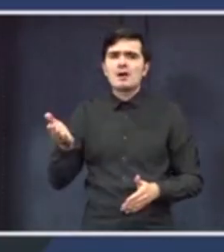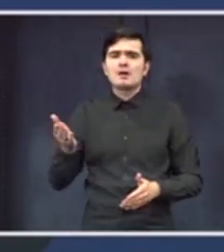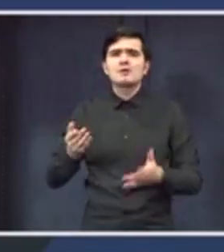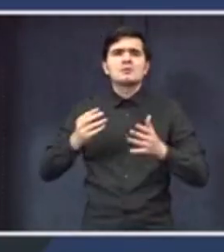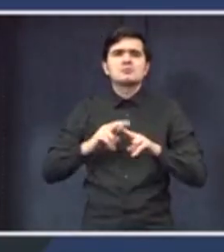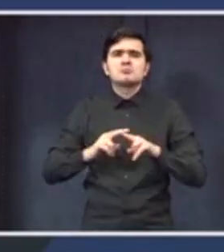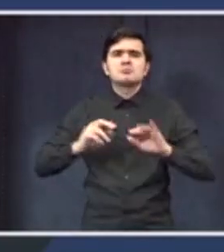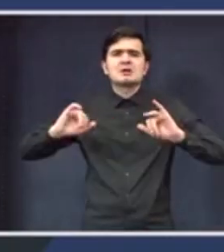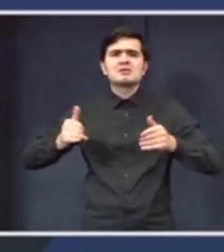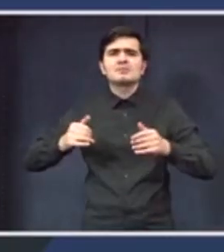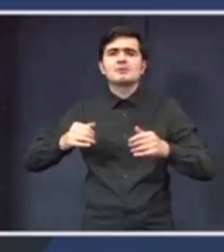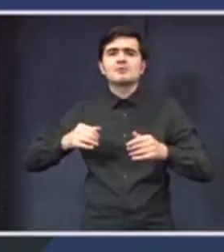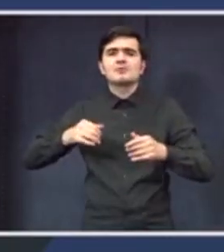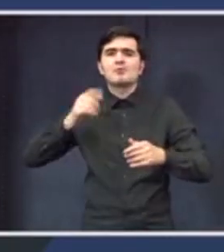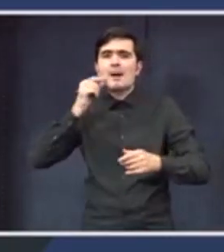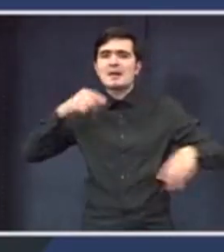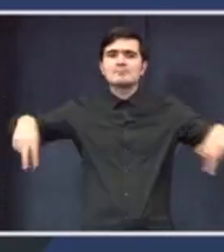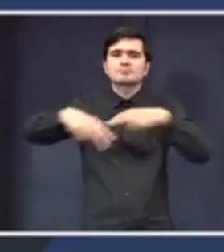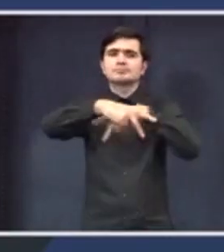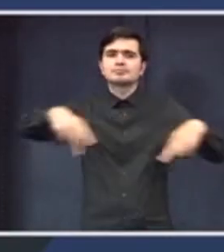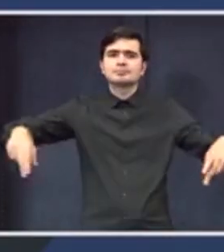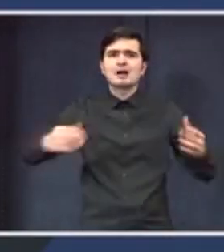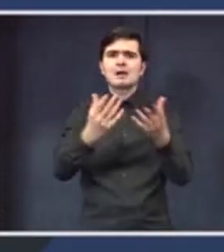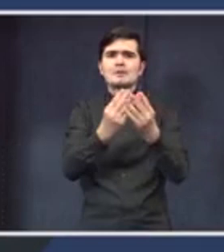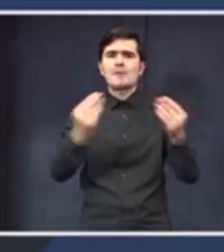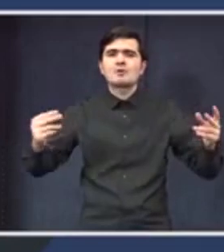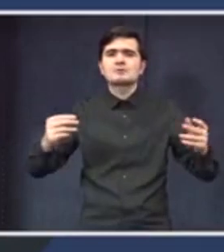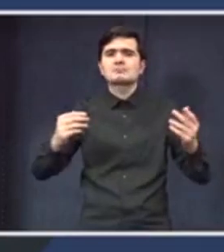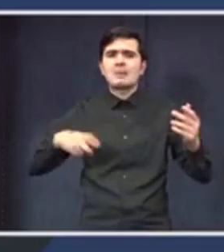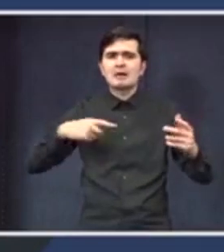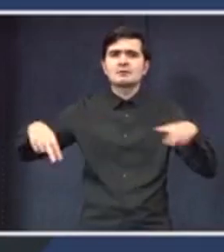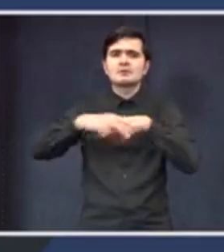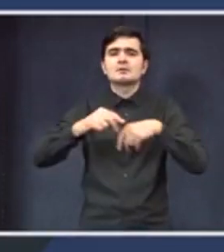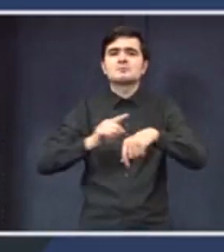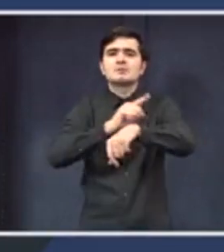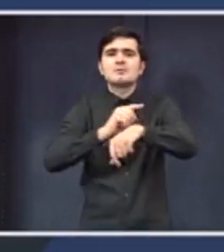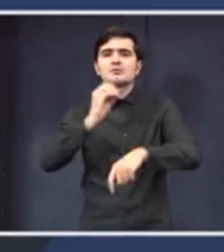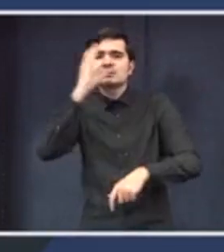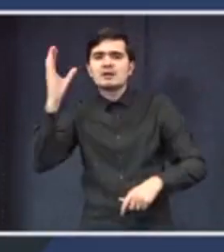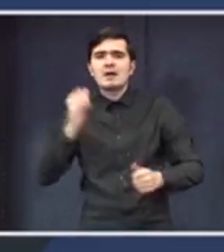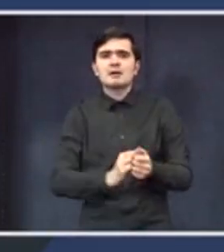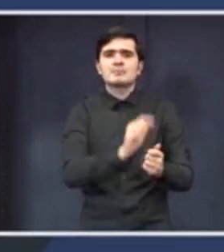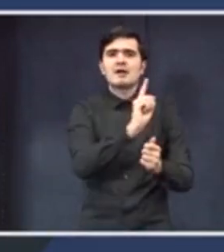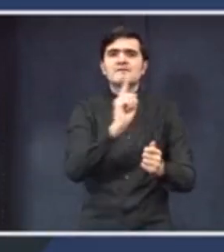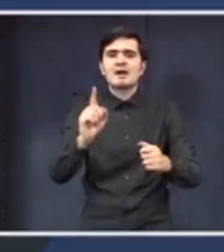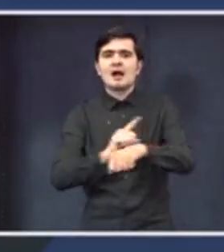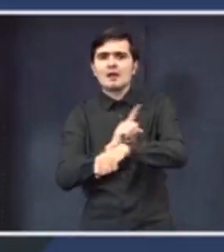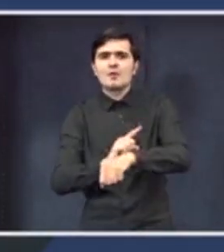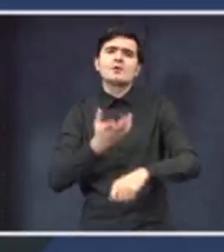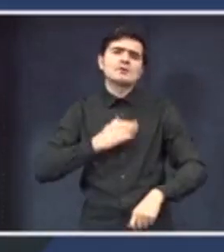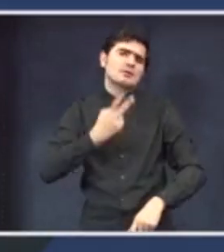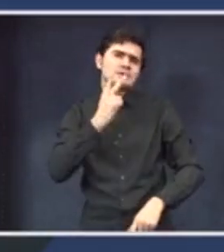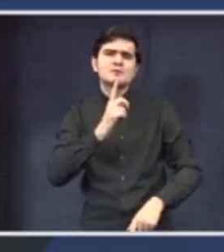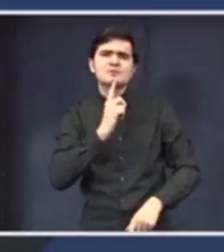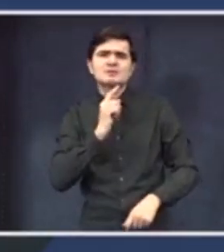cu traficul. Pe mine mă interesează în timpul zilei, la fiecare oră, și vreau să văd puțin, și